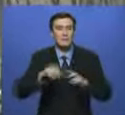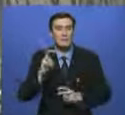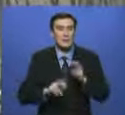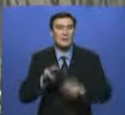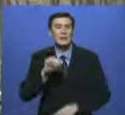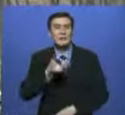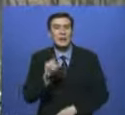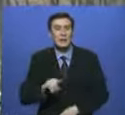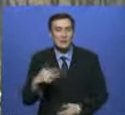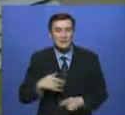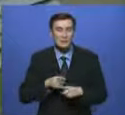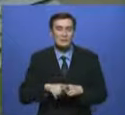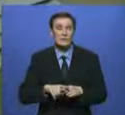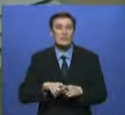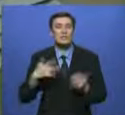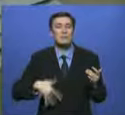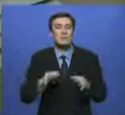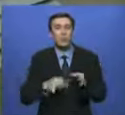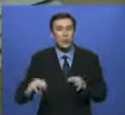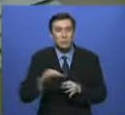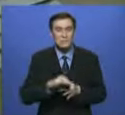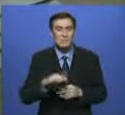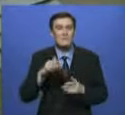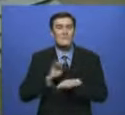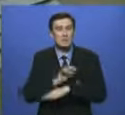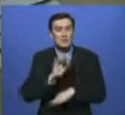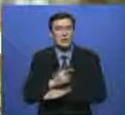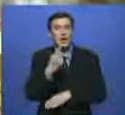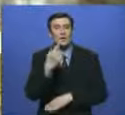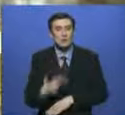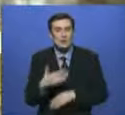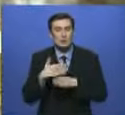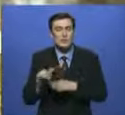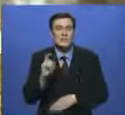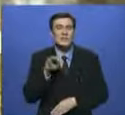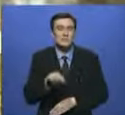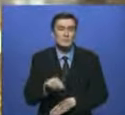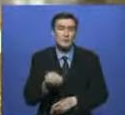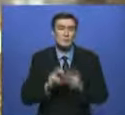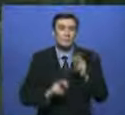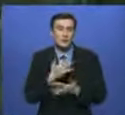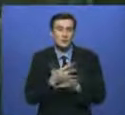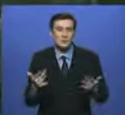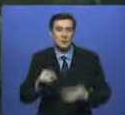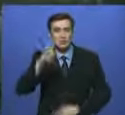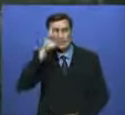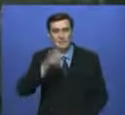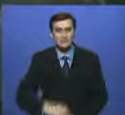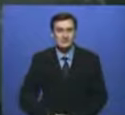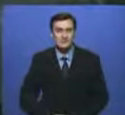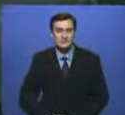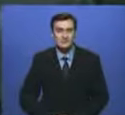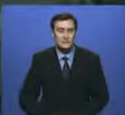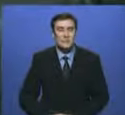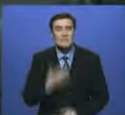еще 2 года назад. Именно в Жамбылском регионе выпускают третью часть продукции всей химической промышленности страны.